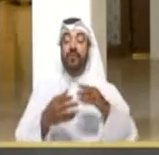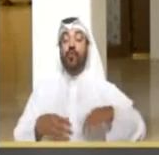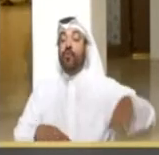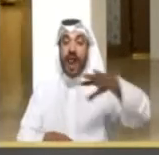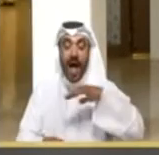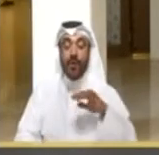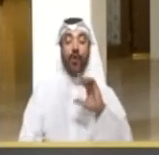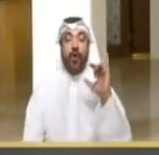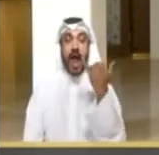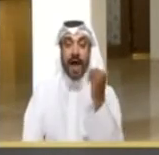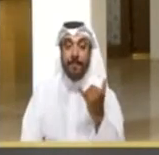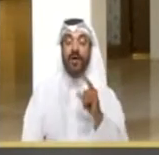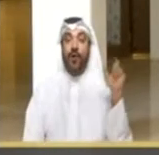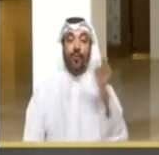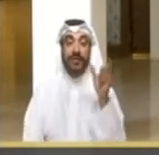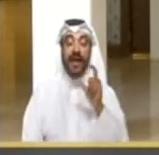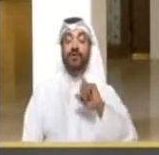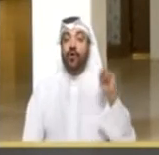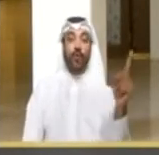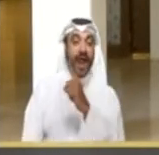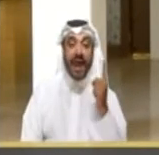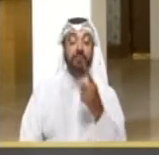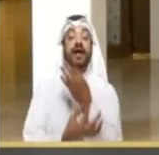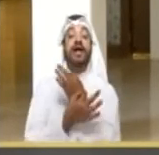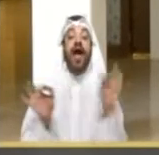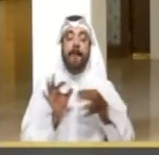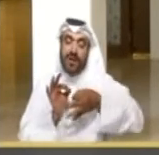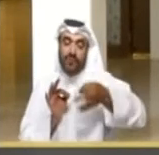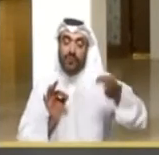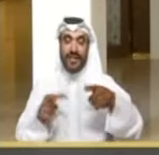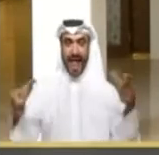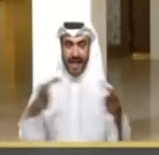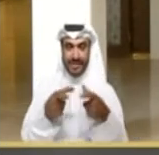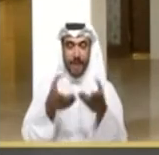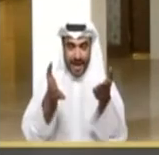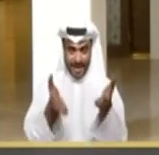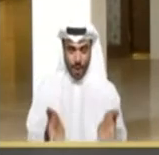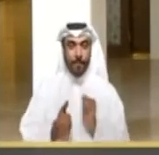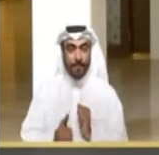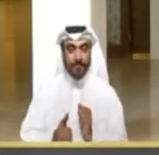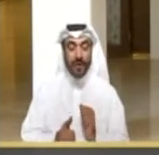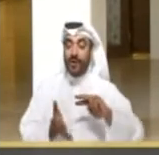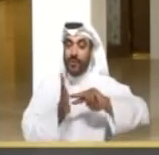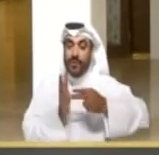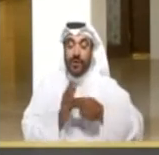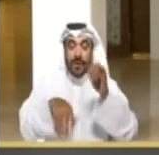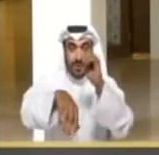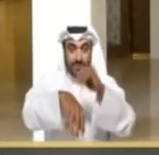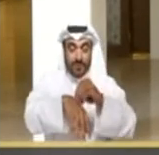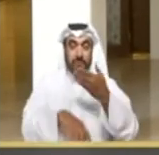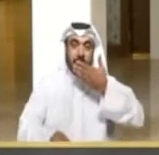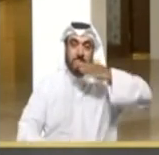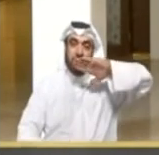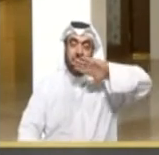الأوضاع الأمنية المحلية. كل هذا الذي حصل في اجتماع اليوم كان نتيجته مثل